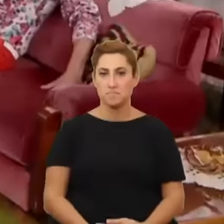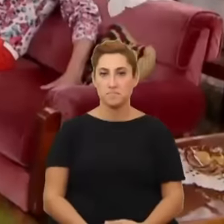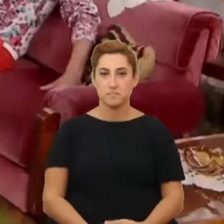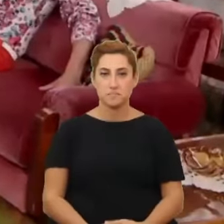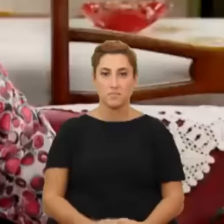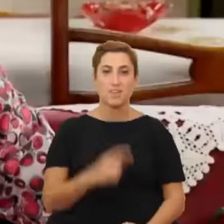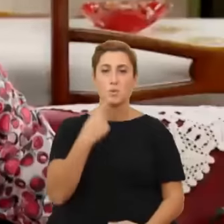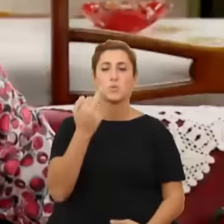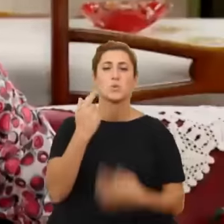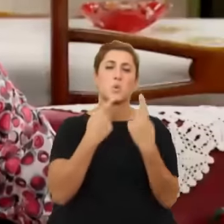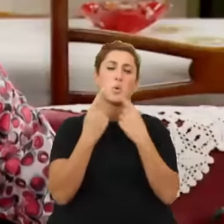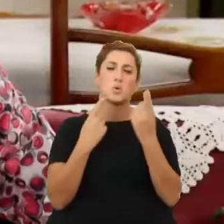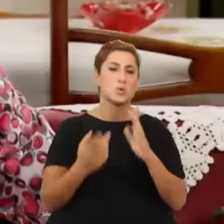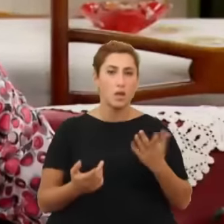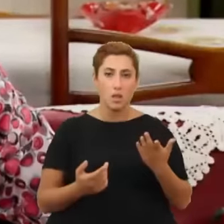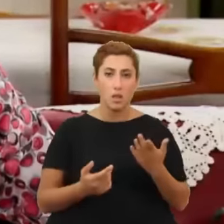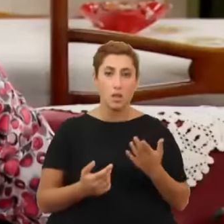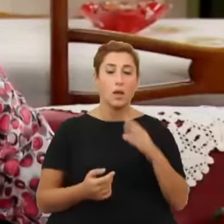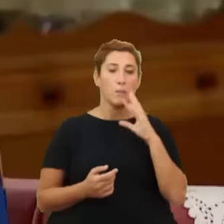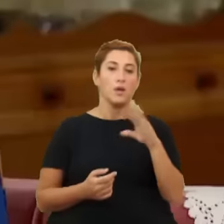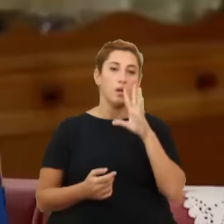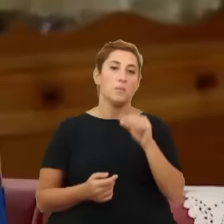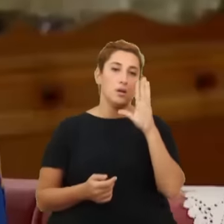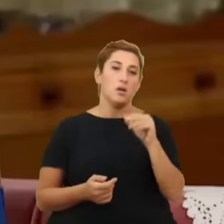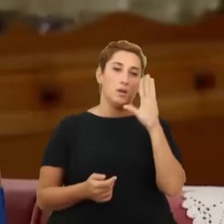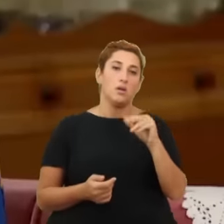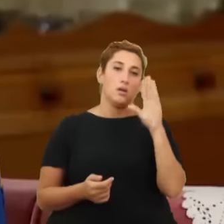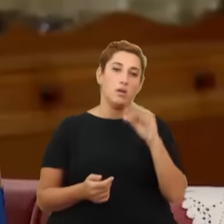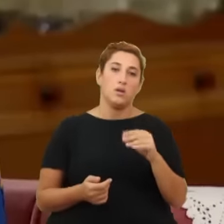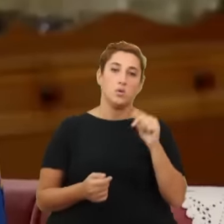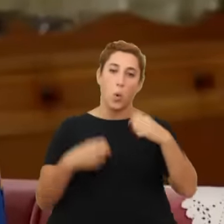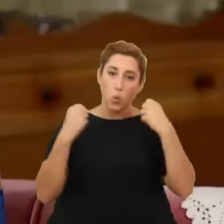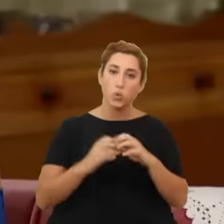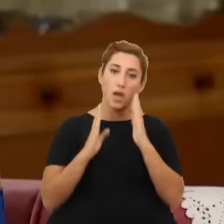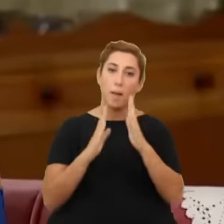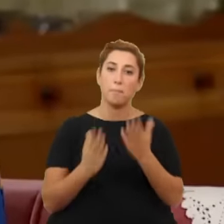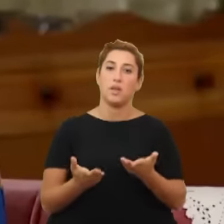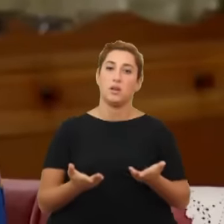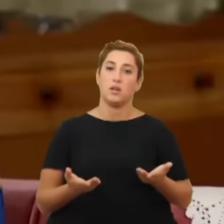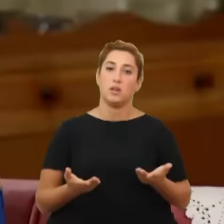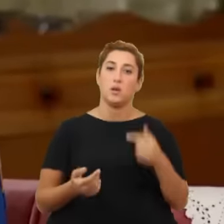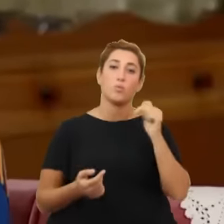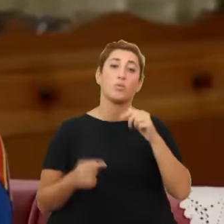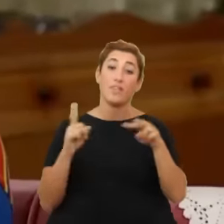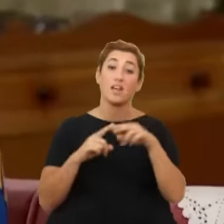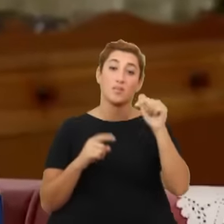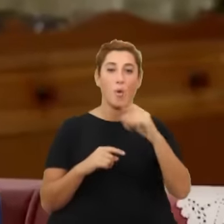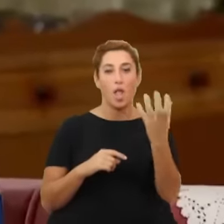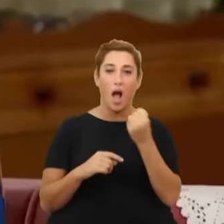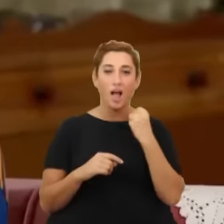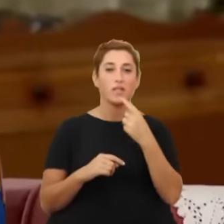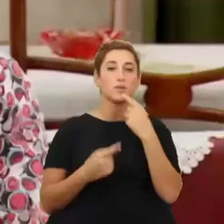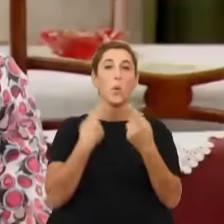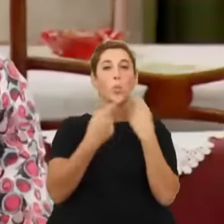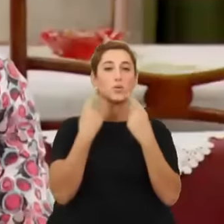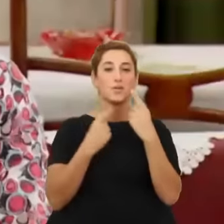Her gün çenen kopsun. Niye ya? Bır bır bır bır bır bır bır. Şuraya oturduğundan beri ya. Bu Nazlı'yı da böyle aldın zaten